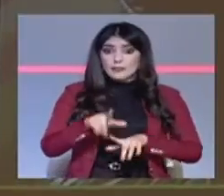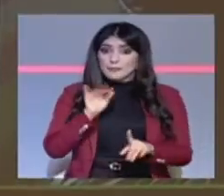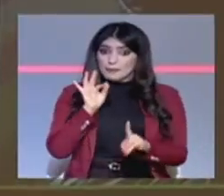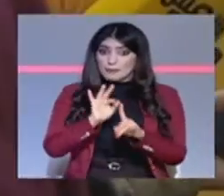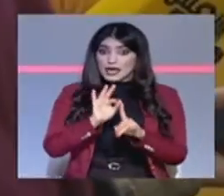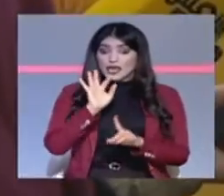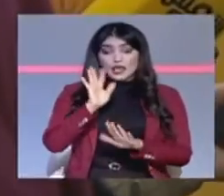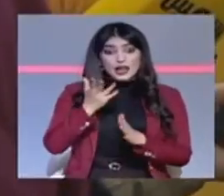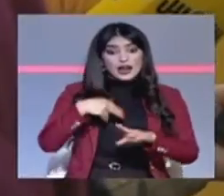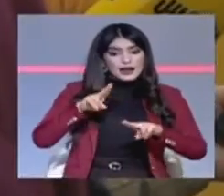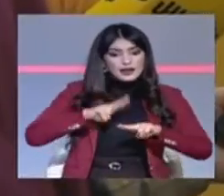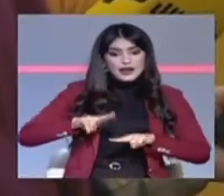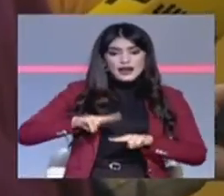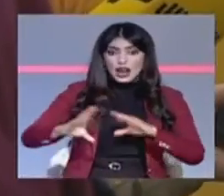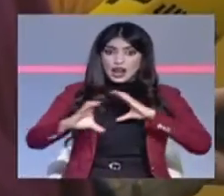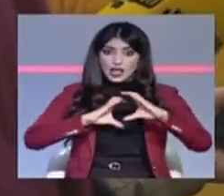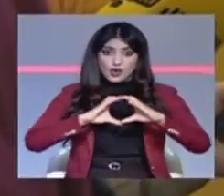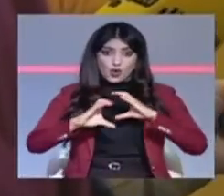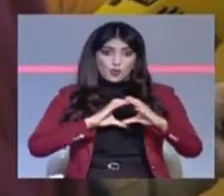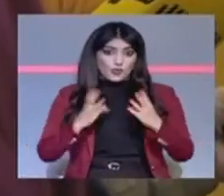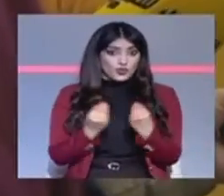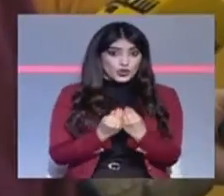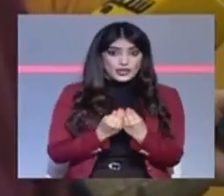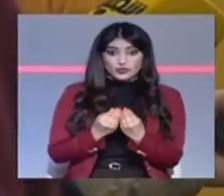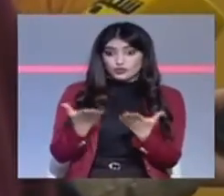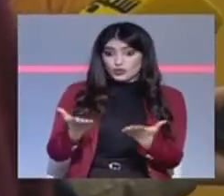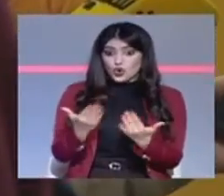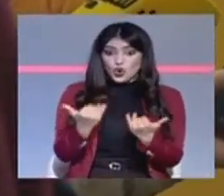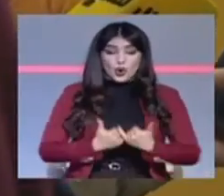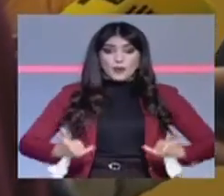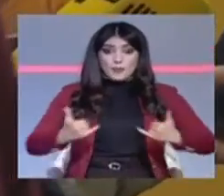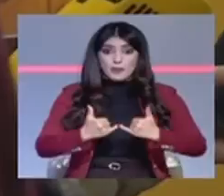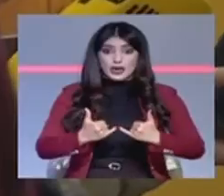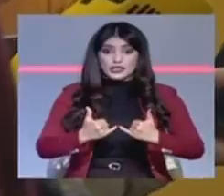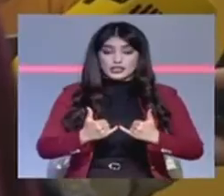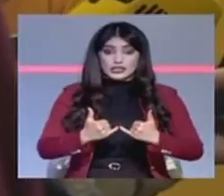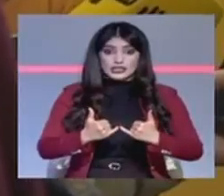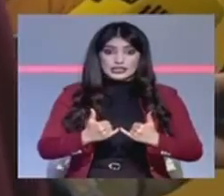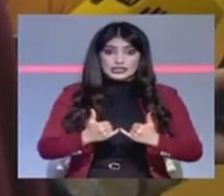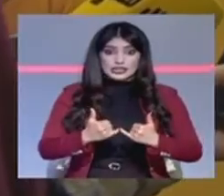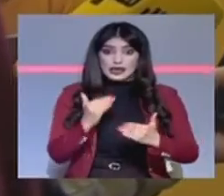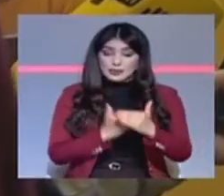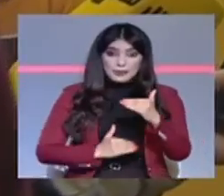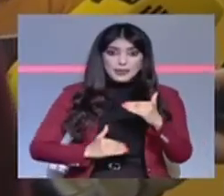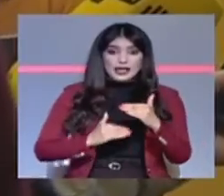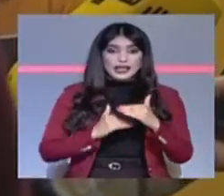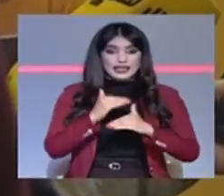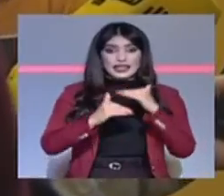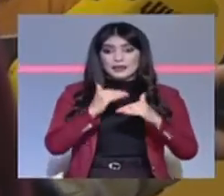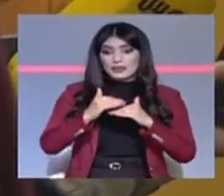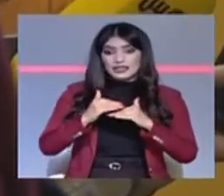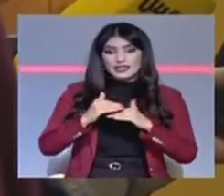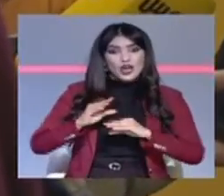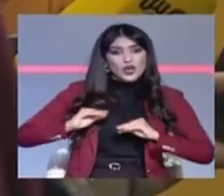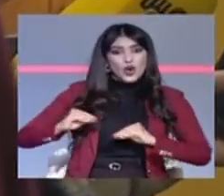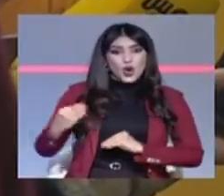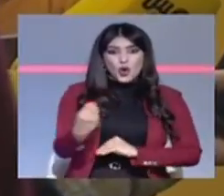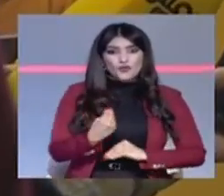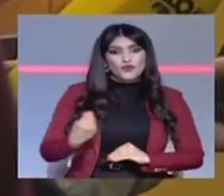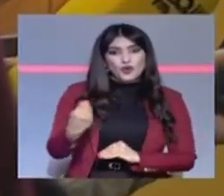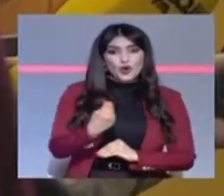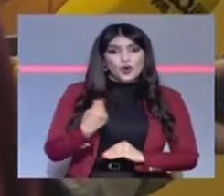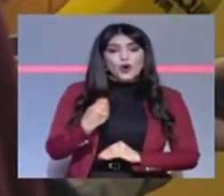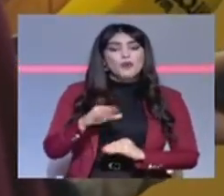على ضوءها الحوارات اللي بيعملوا ويكون المجلس الاعلى للحوار للتنميه ال ال الطفوله اه هو